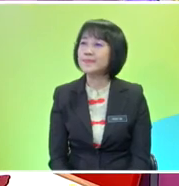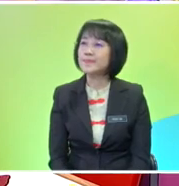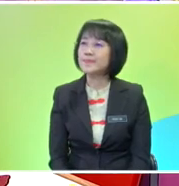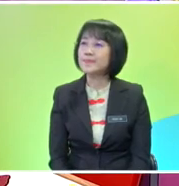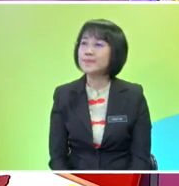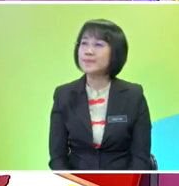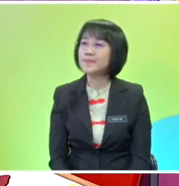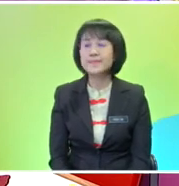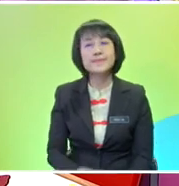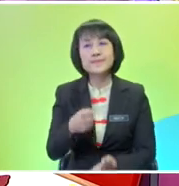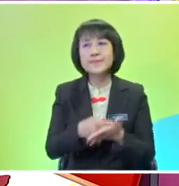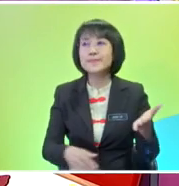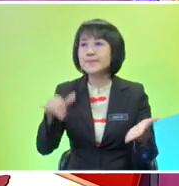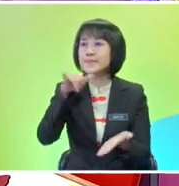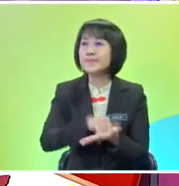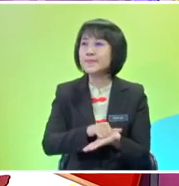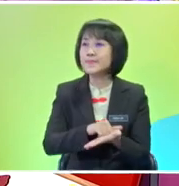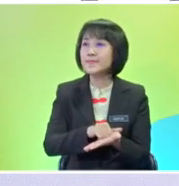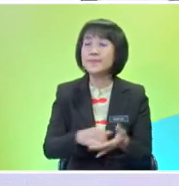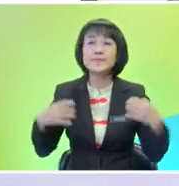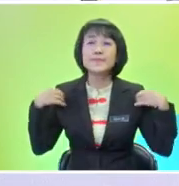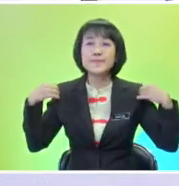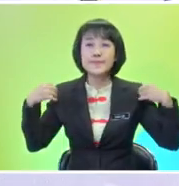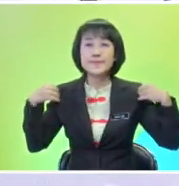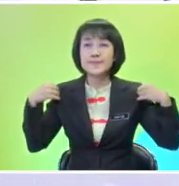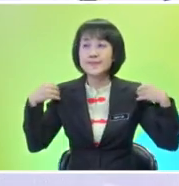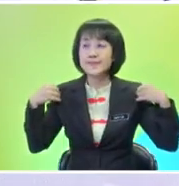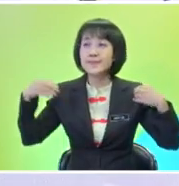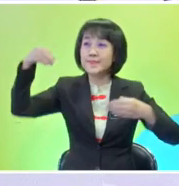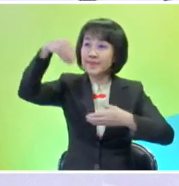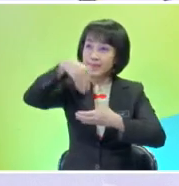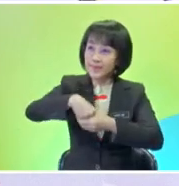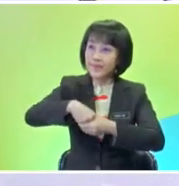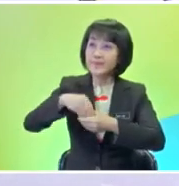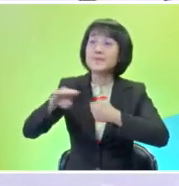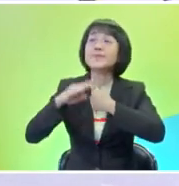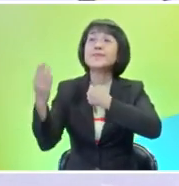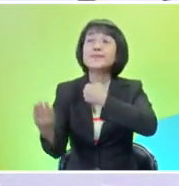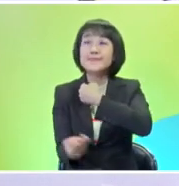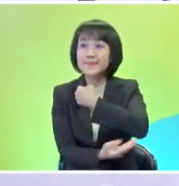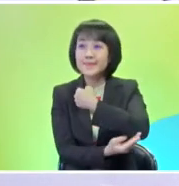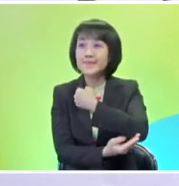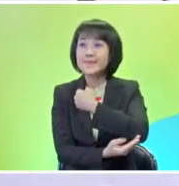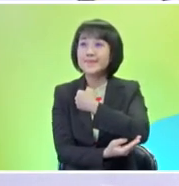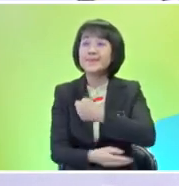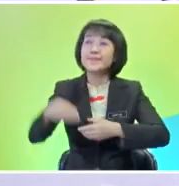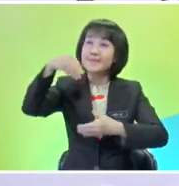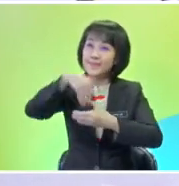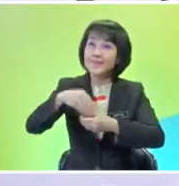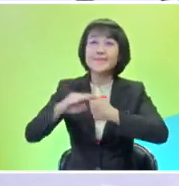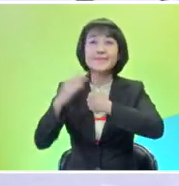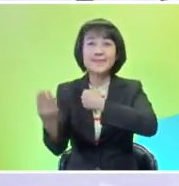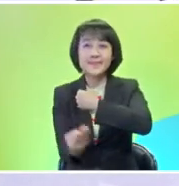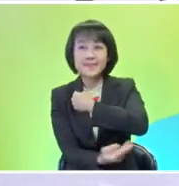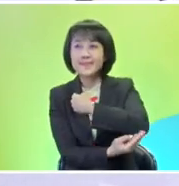ah Apa tu gambar pakaian dengan bakul jadi di dalam bakul dalam ya di dalam